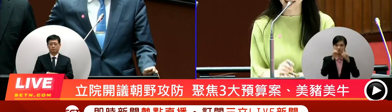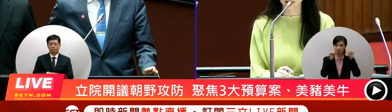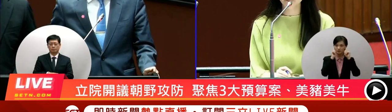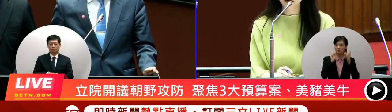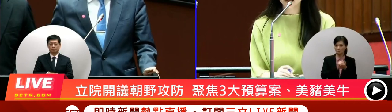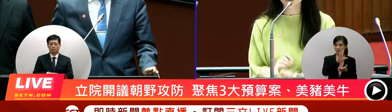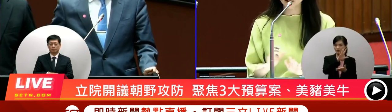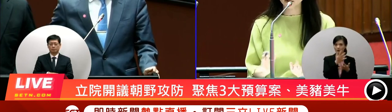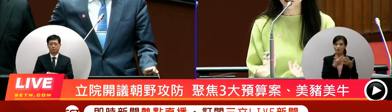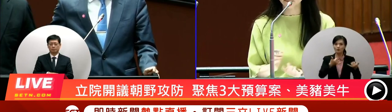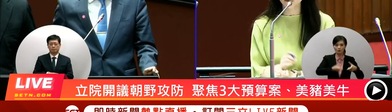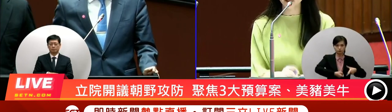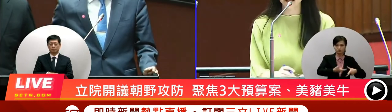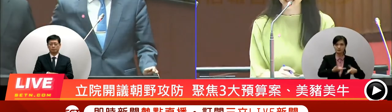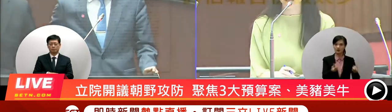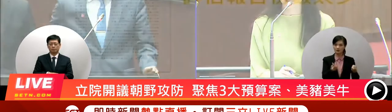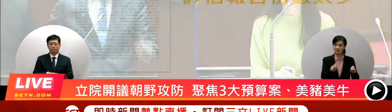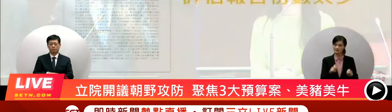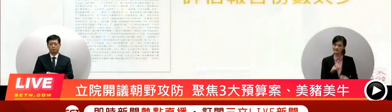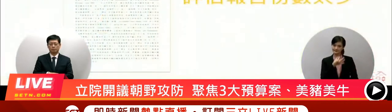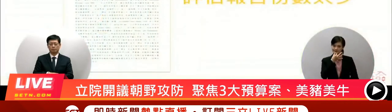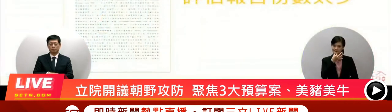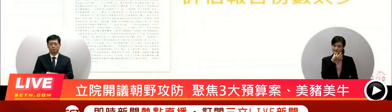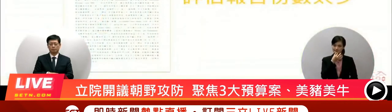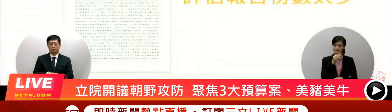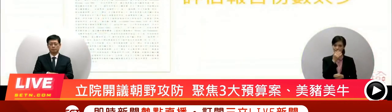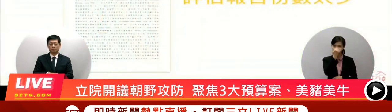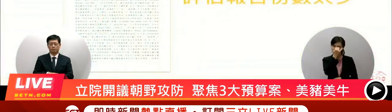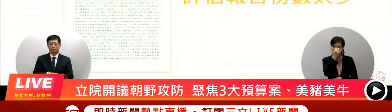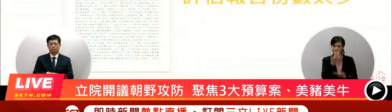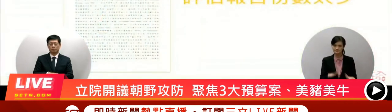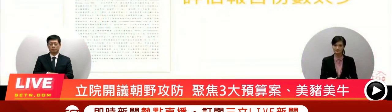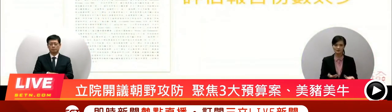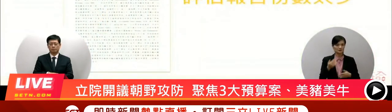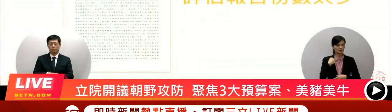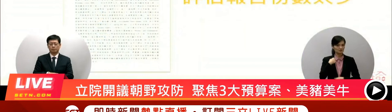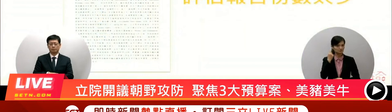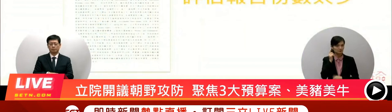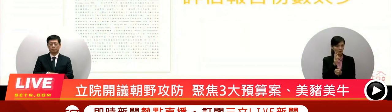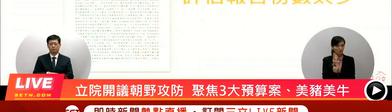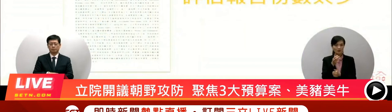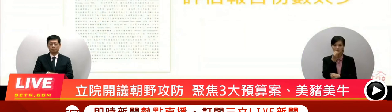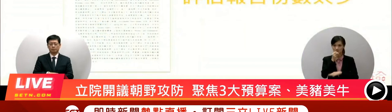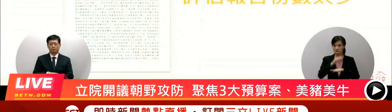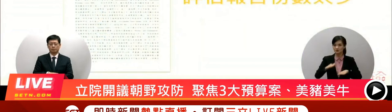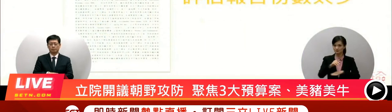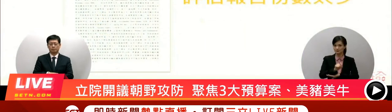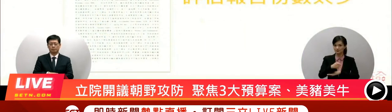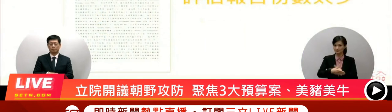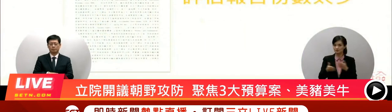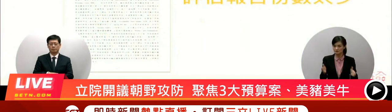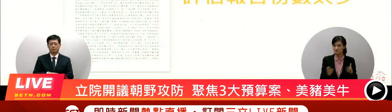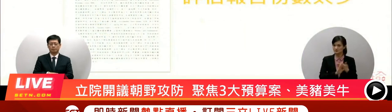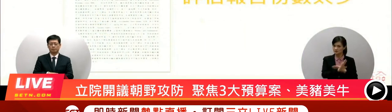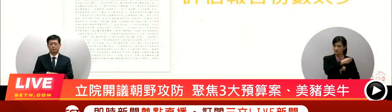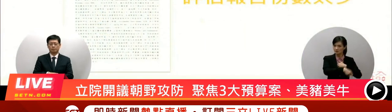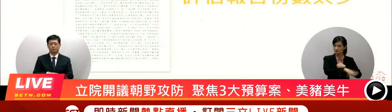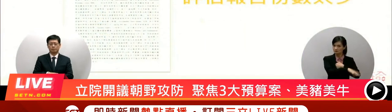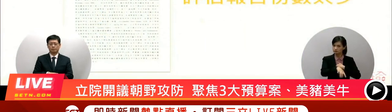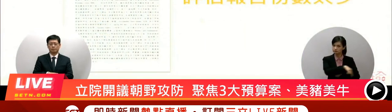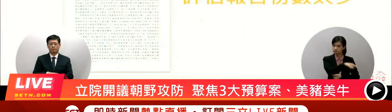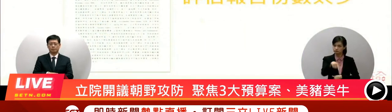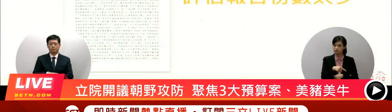开的哦。那所以就这个部分，大家就会问说，那食安办公室或是我们相关的政院对于美猪开放的